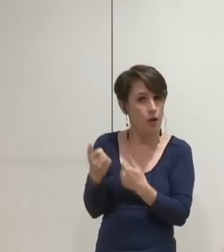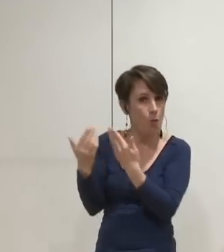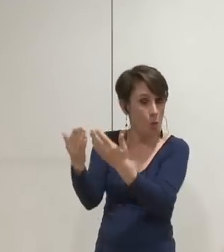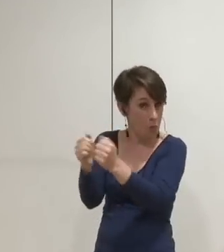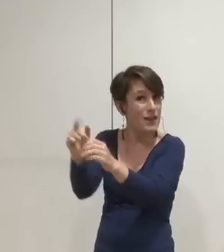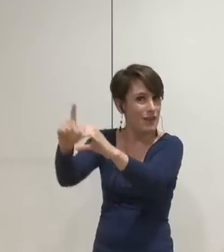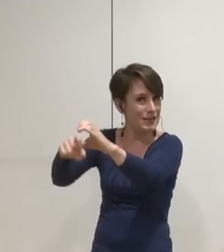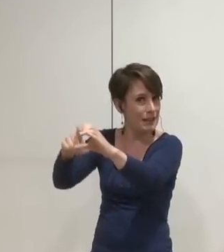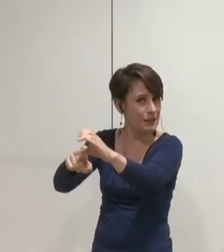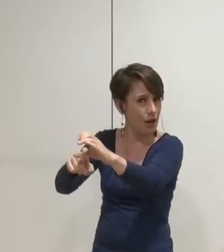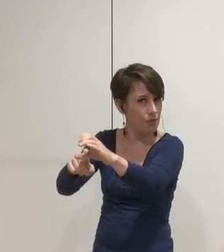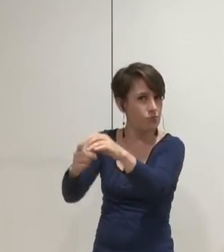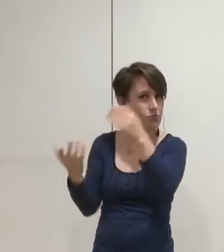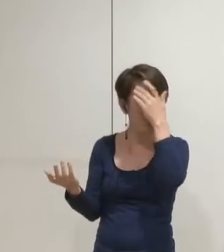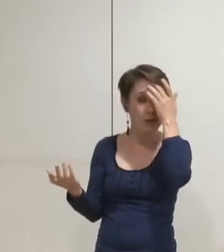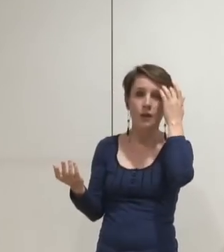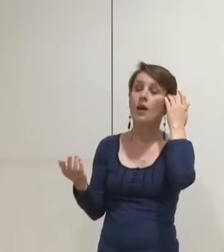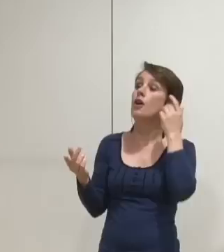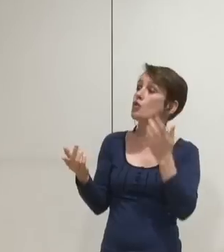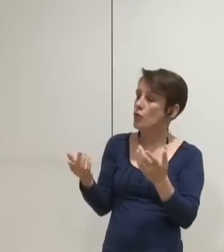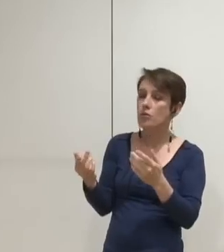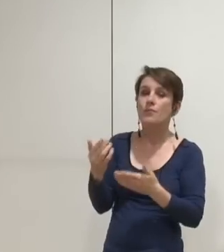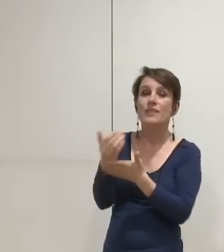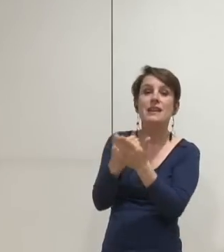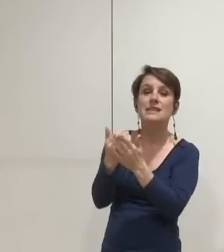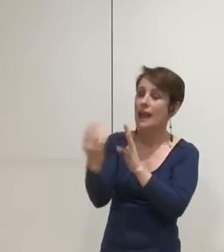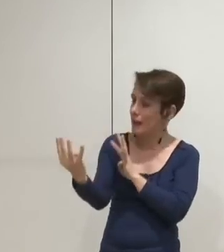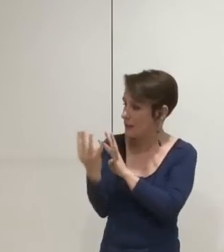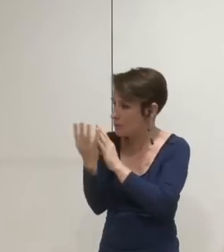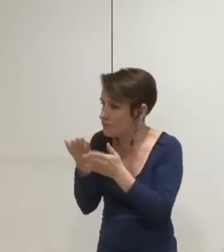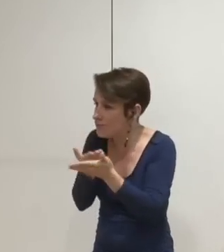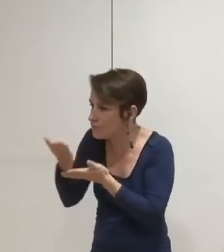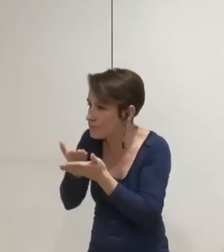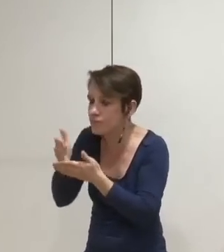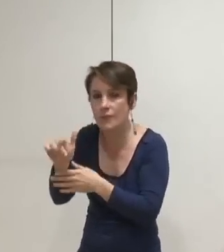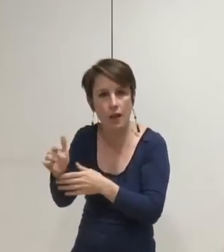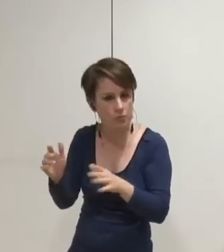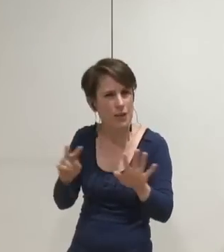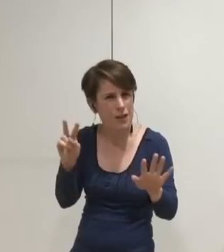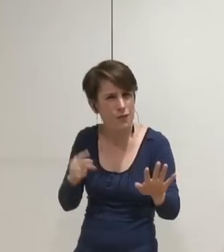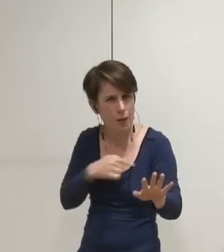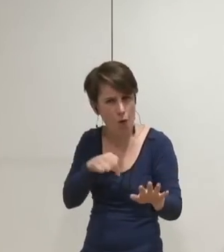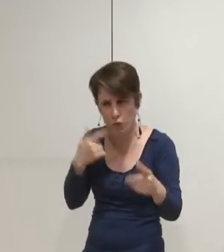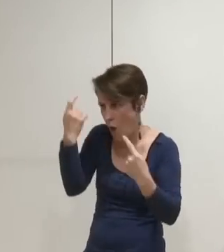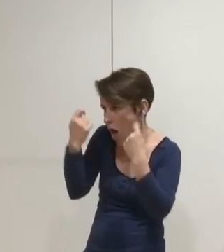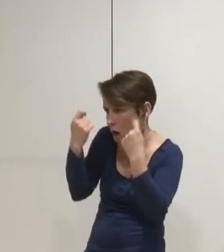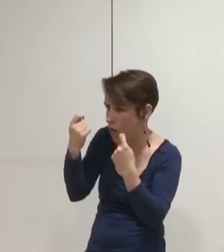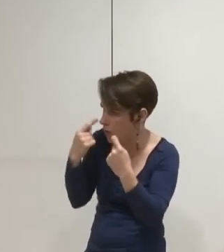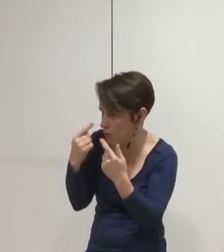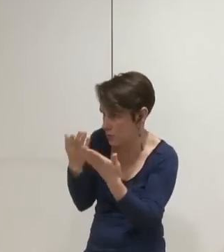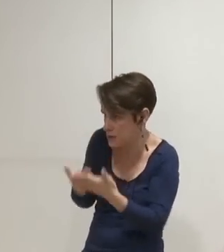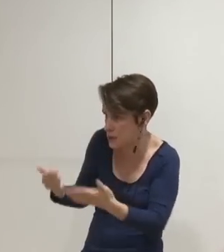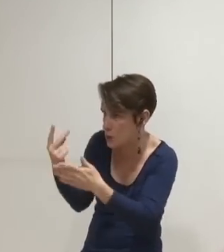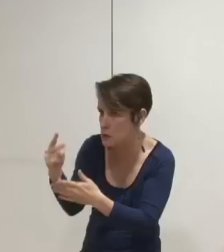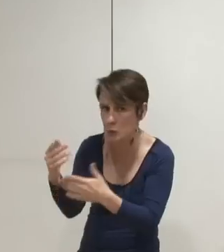l'intersyndical nous avons donc travaillé avec les salariés et vous pouvez nous croire que nous sommes souciés donc de leur cause puisque la proposition a été